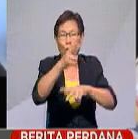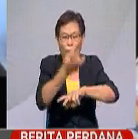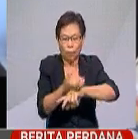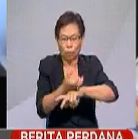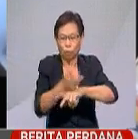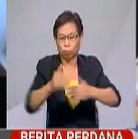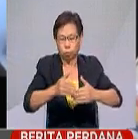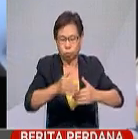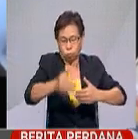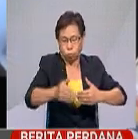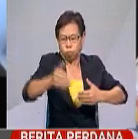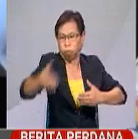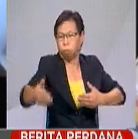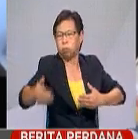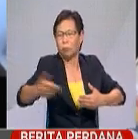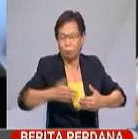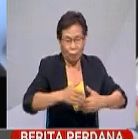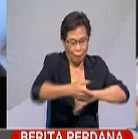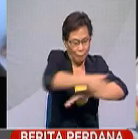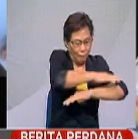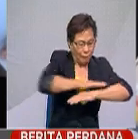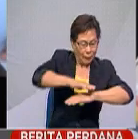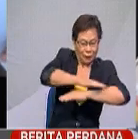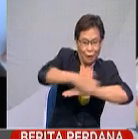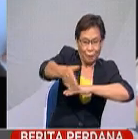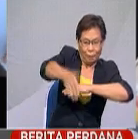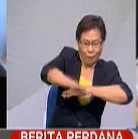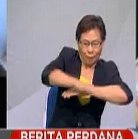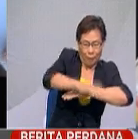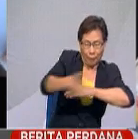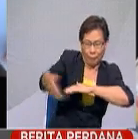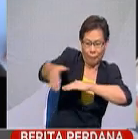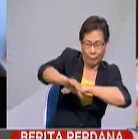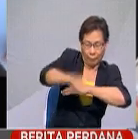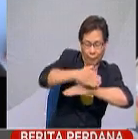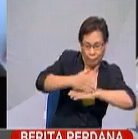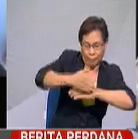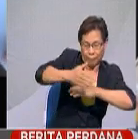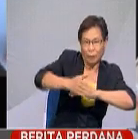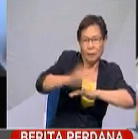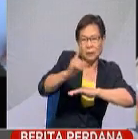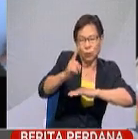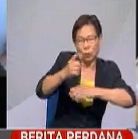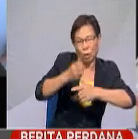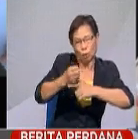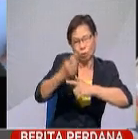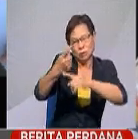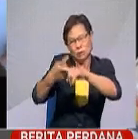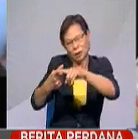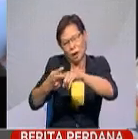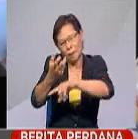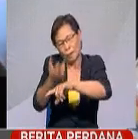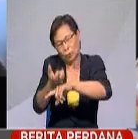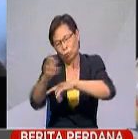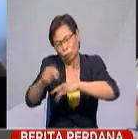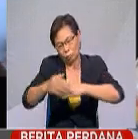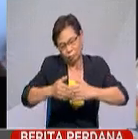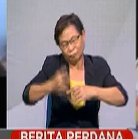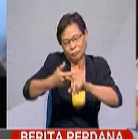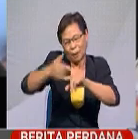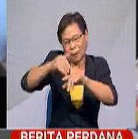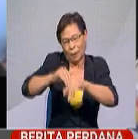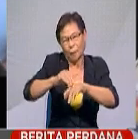nautika daripada pantai, iaitu lebih kurang satu ataupun setengah batu nautika